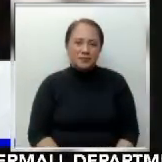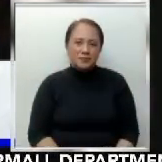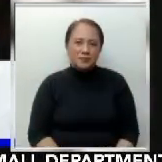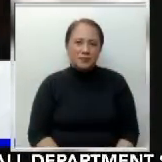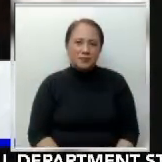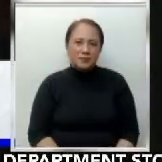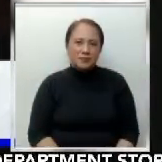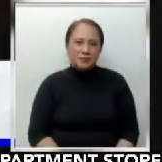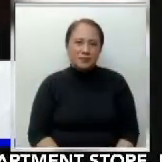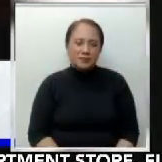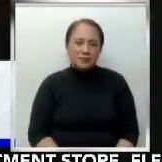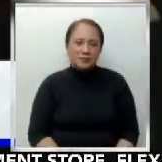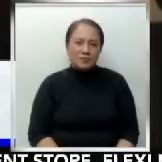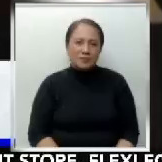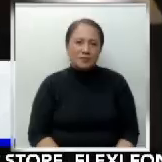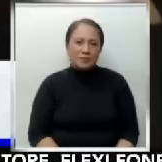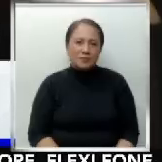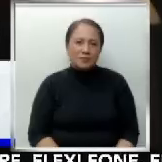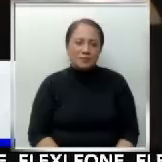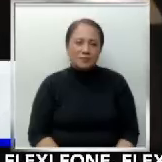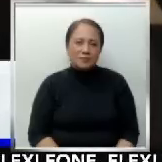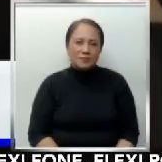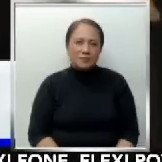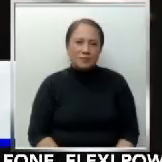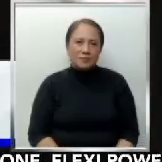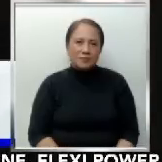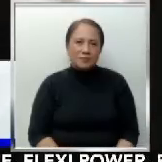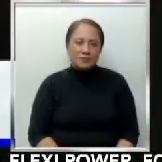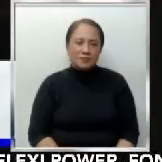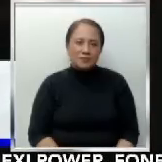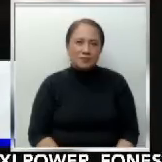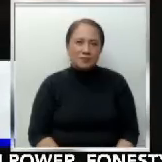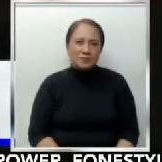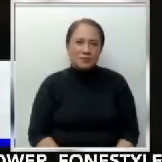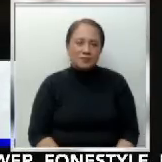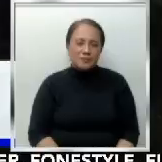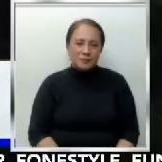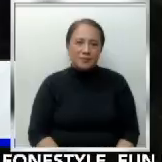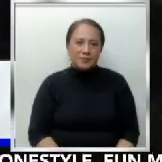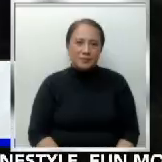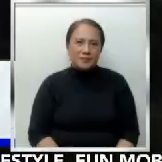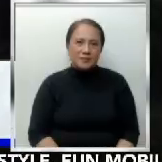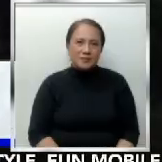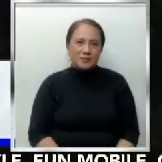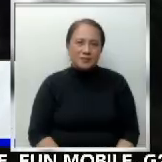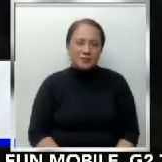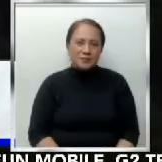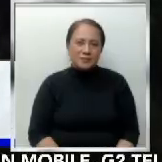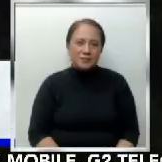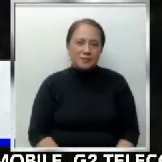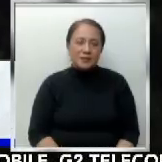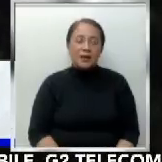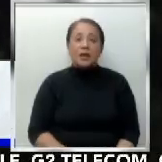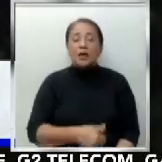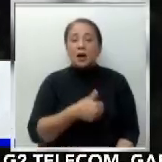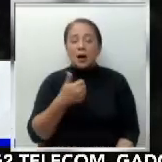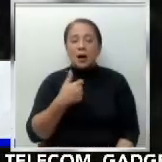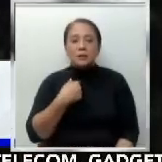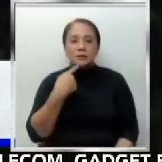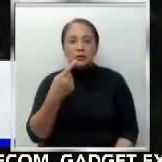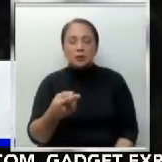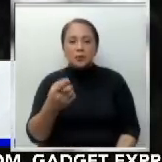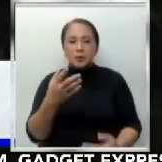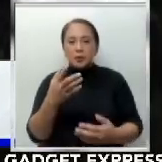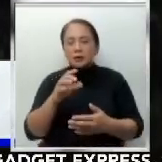Resoso, ayaw ko na kapayapahang inaano. at ang sinasabing katapusan